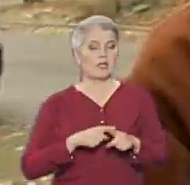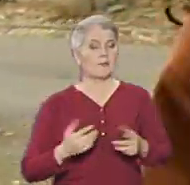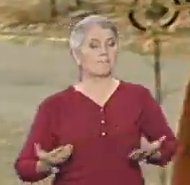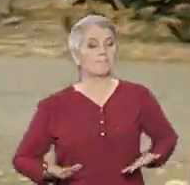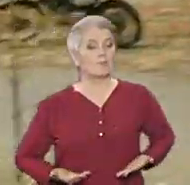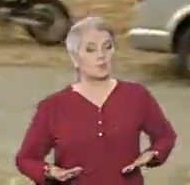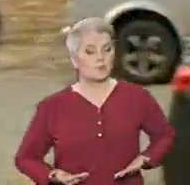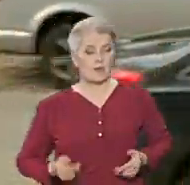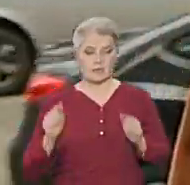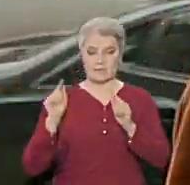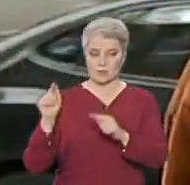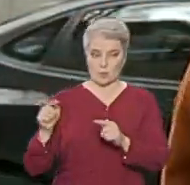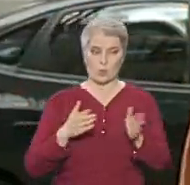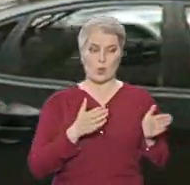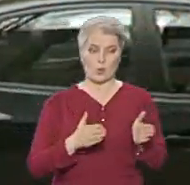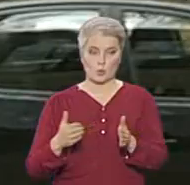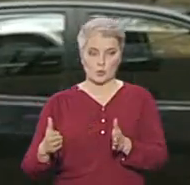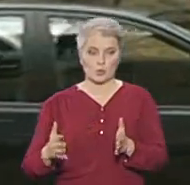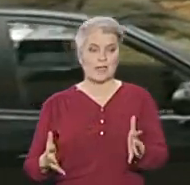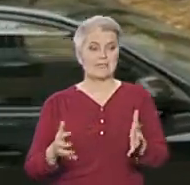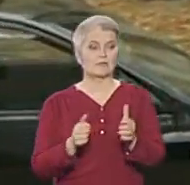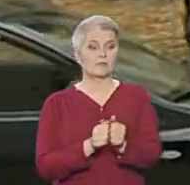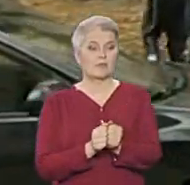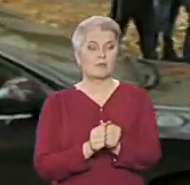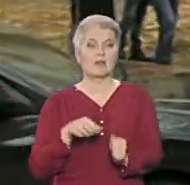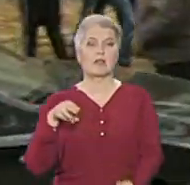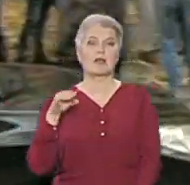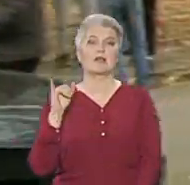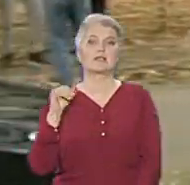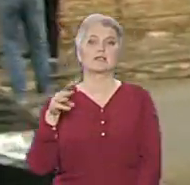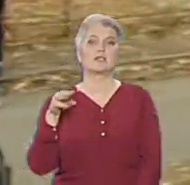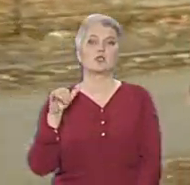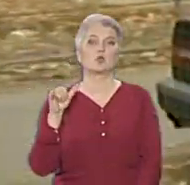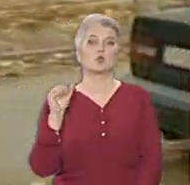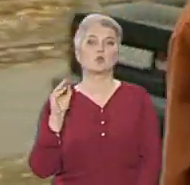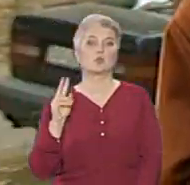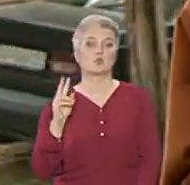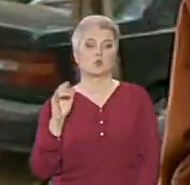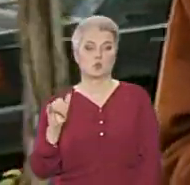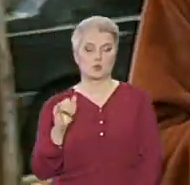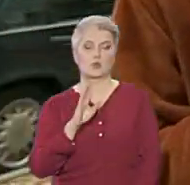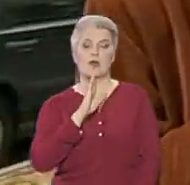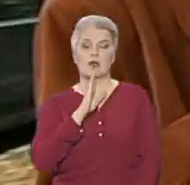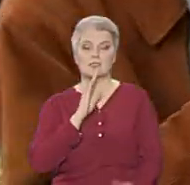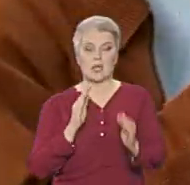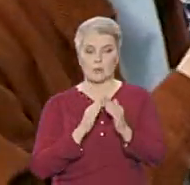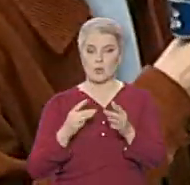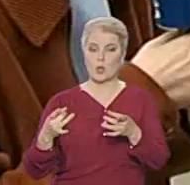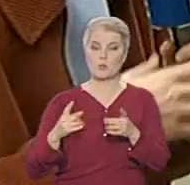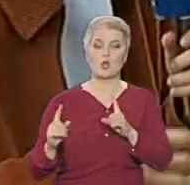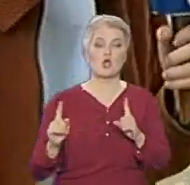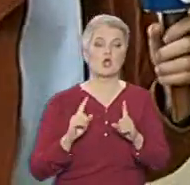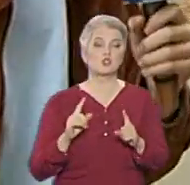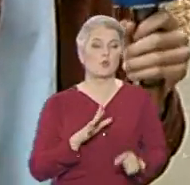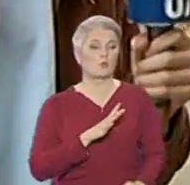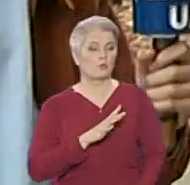проживають у цьому будинку, вони спіймали так званого тітушку. І прошу Ярослава, мешканка будинку, розповість нам, що